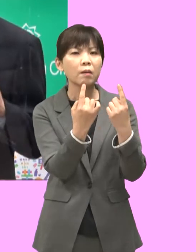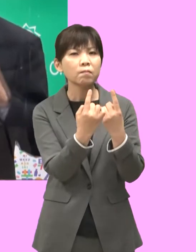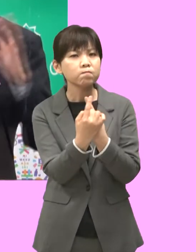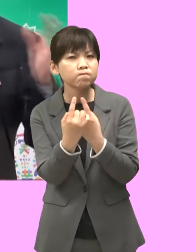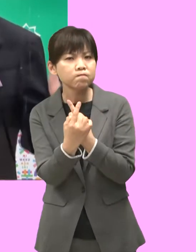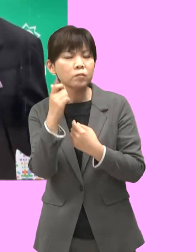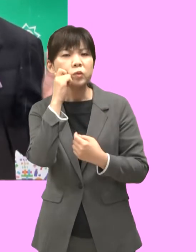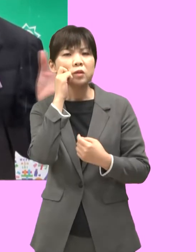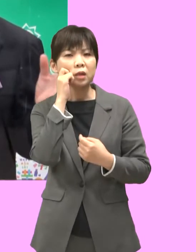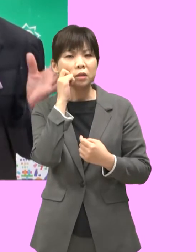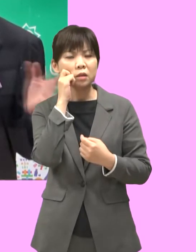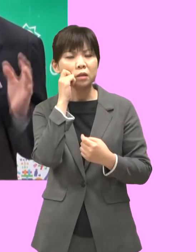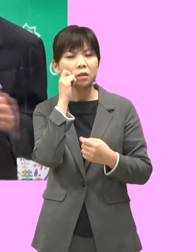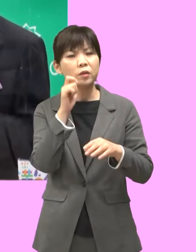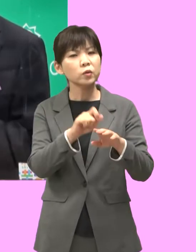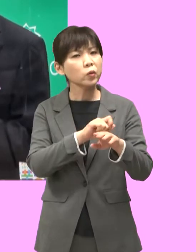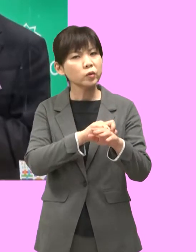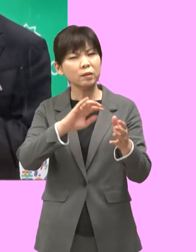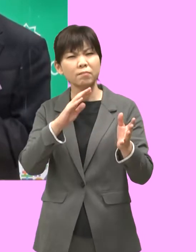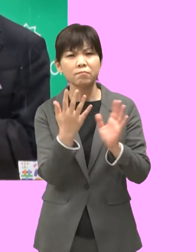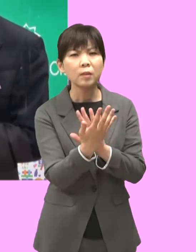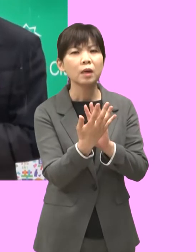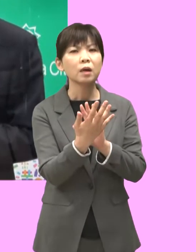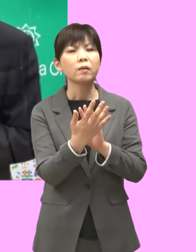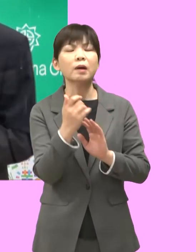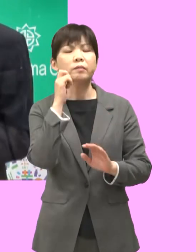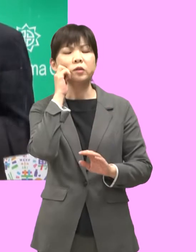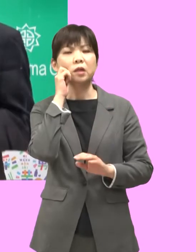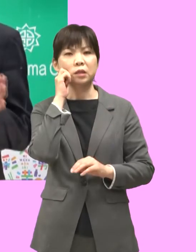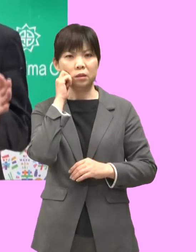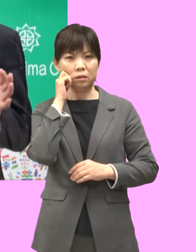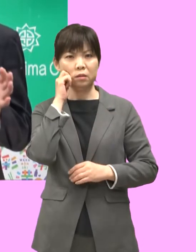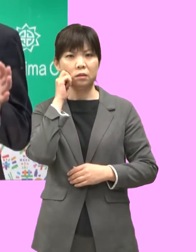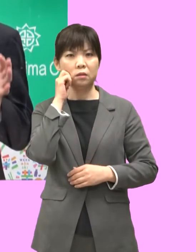ね。特に大きな変更を伴うようなものは。しかし、